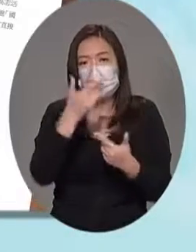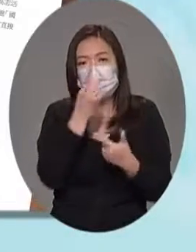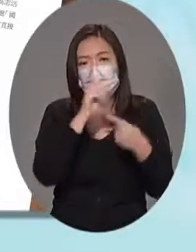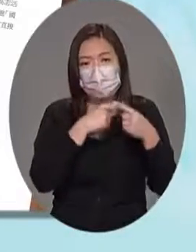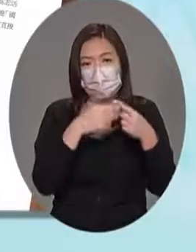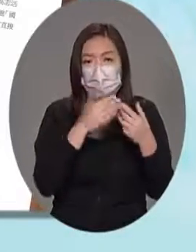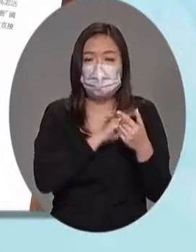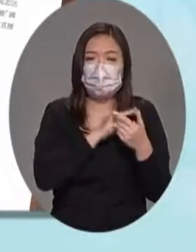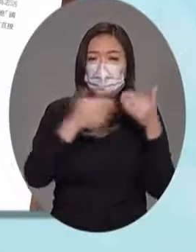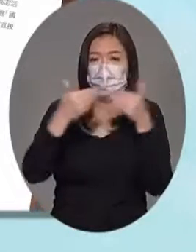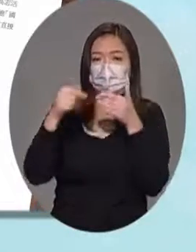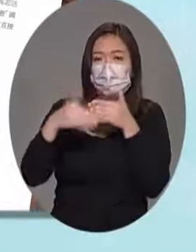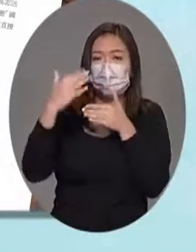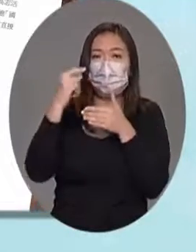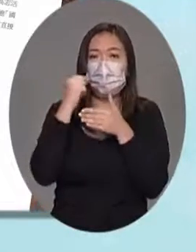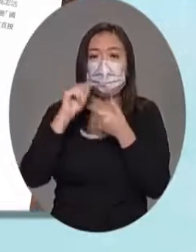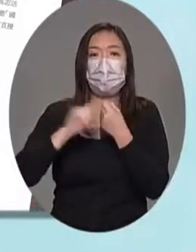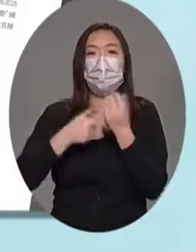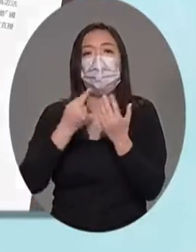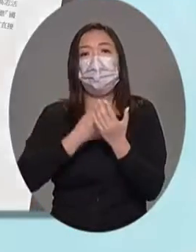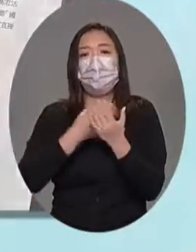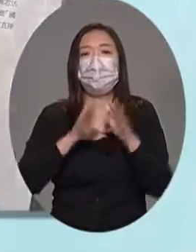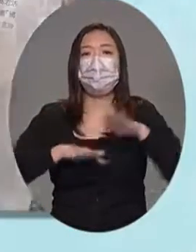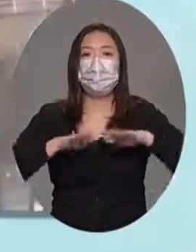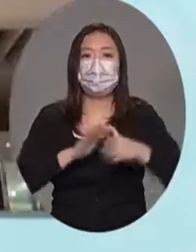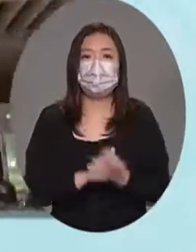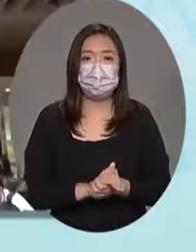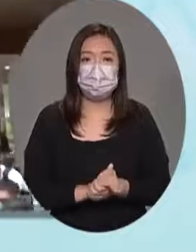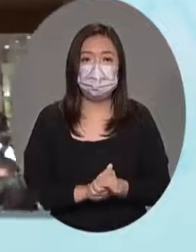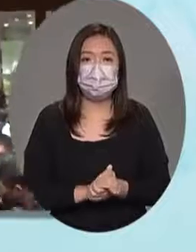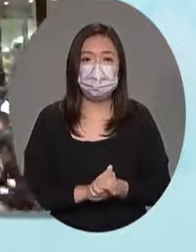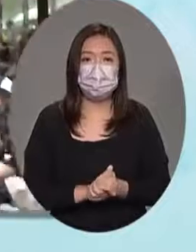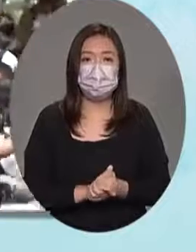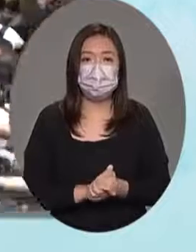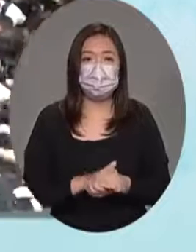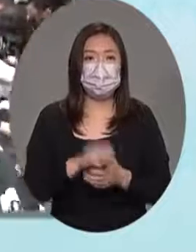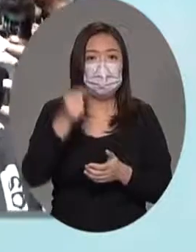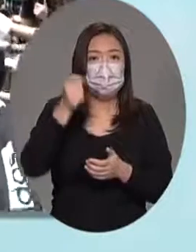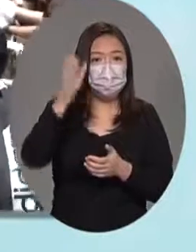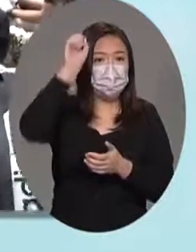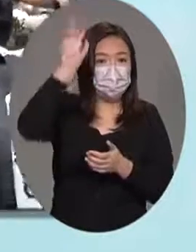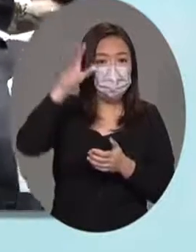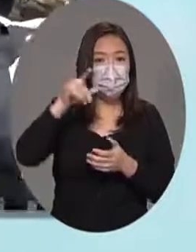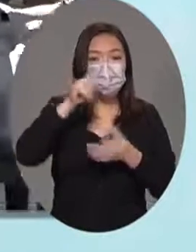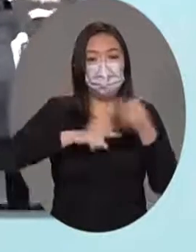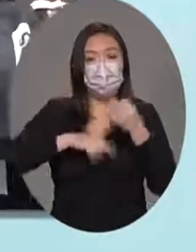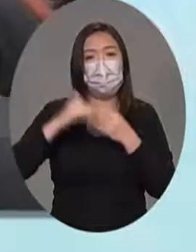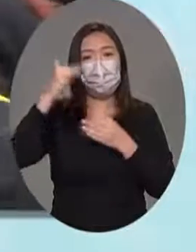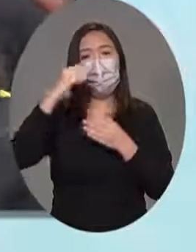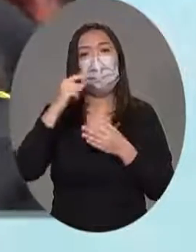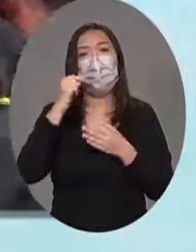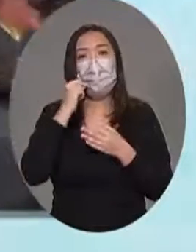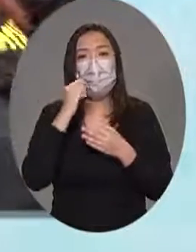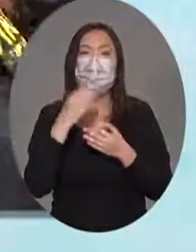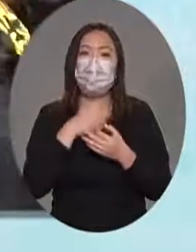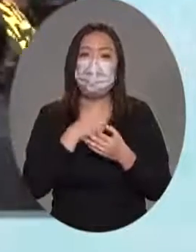方直接同高志活的代表律師接洽處理。 原嘅創作者高志活認為擁有權係仍